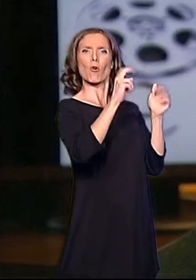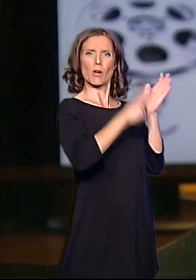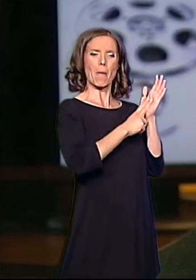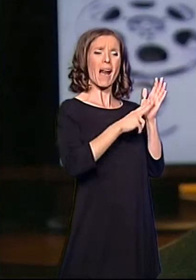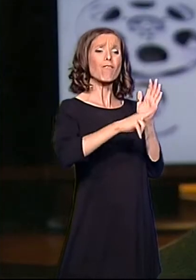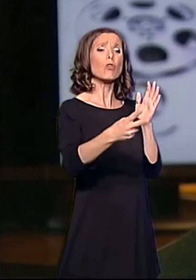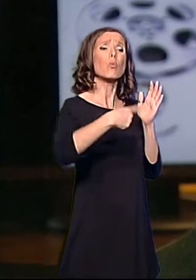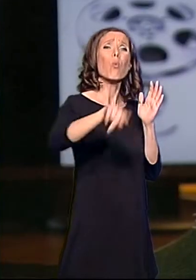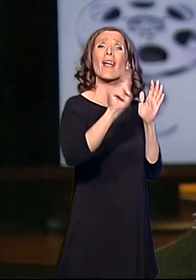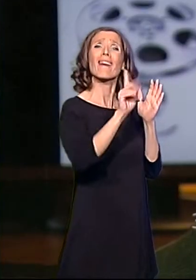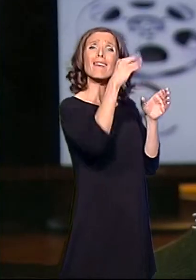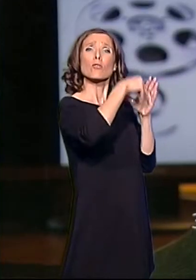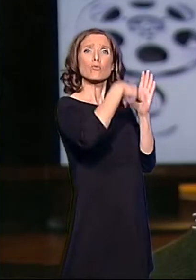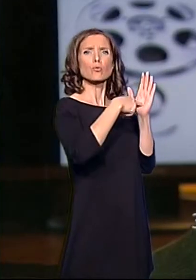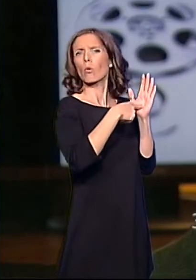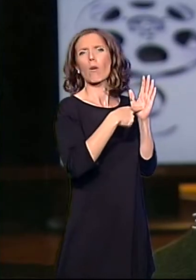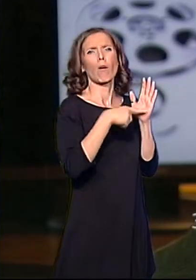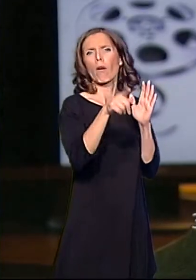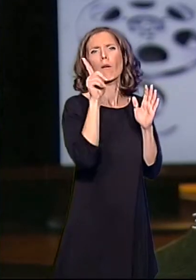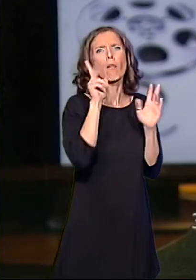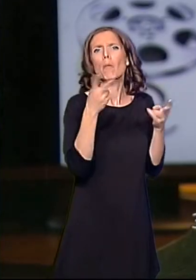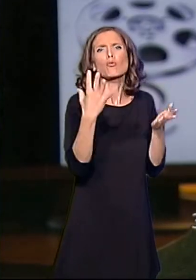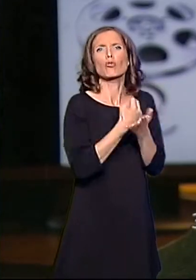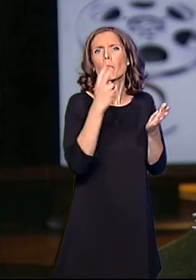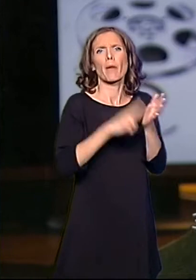Devojčica u ovoj priči je diskriminisana